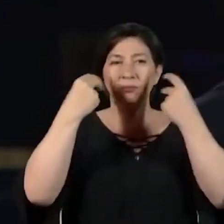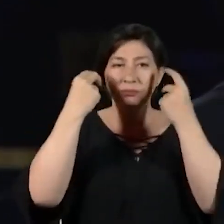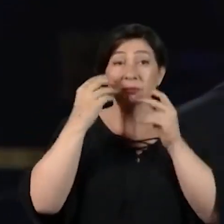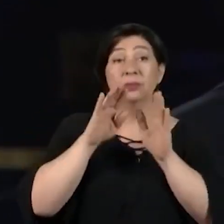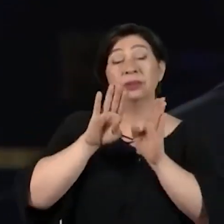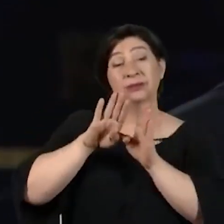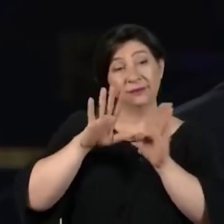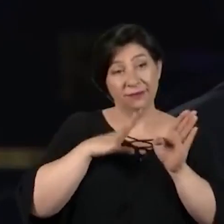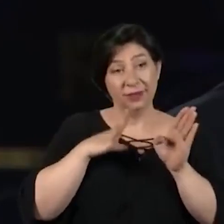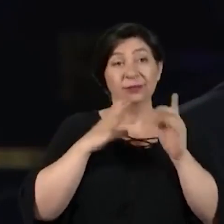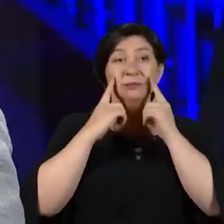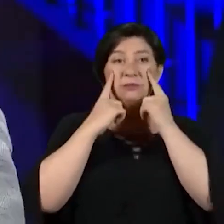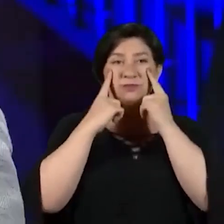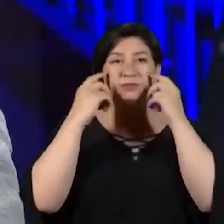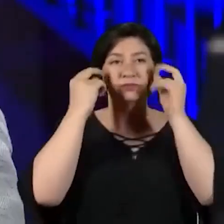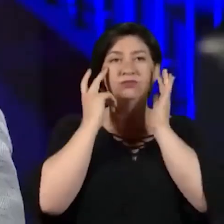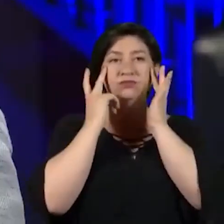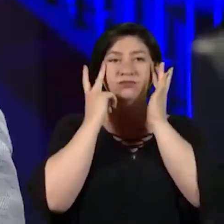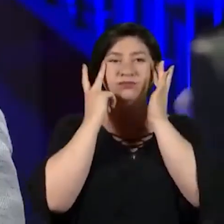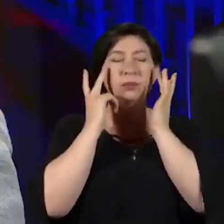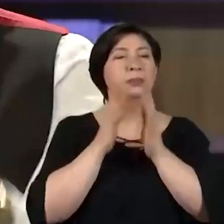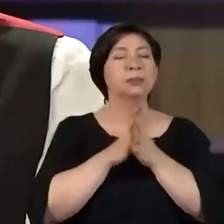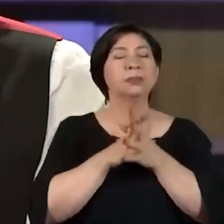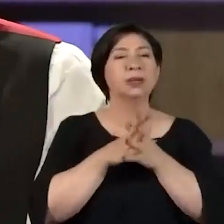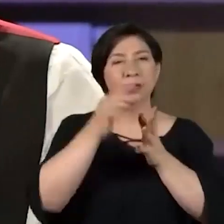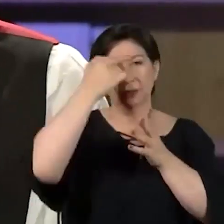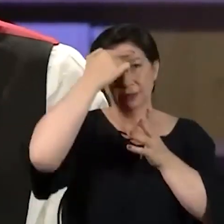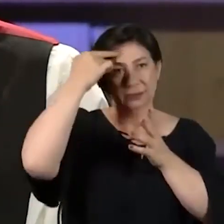botokslar haricinde. Botokslarınız nerelerde